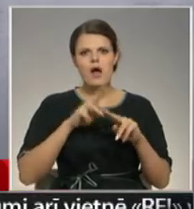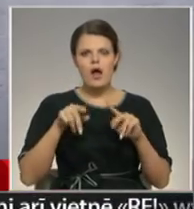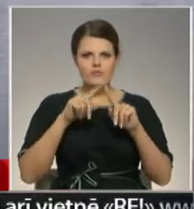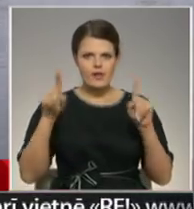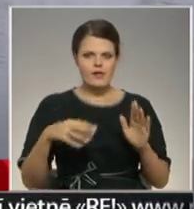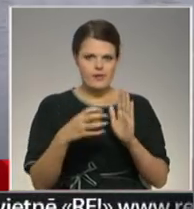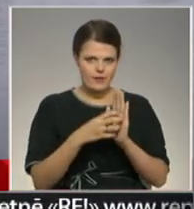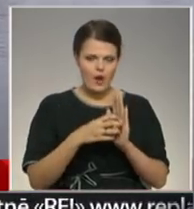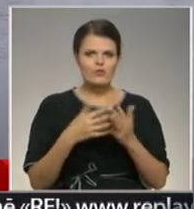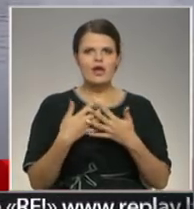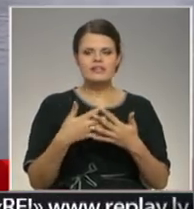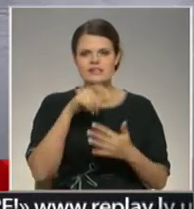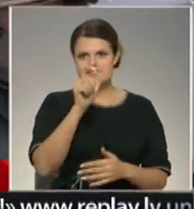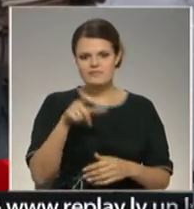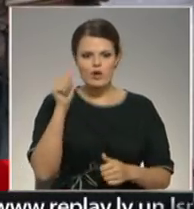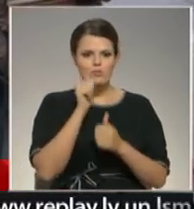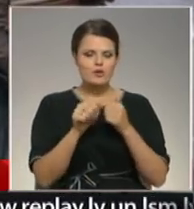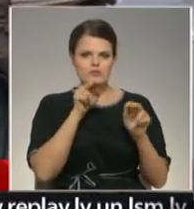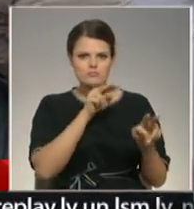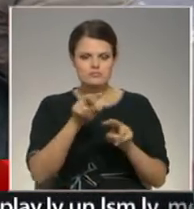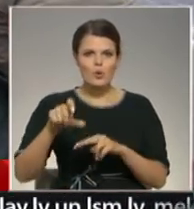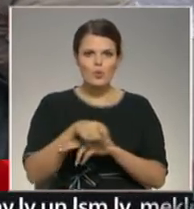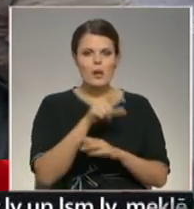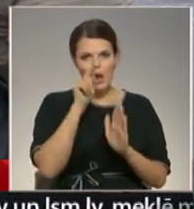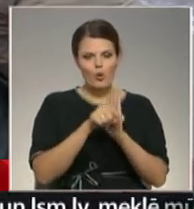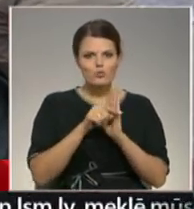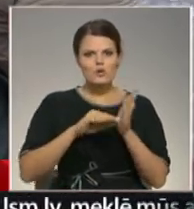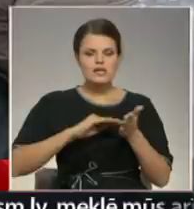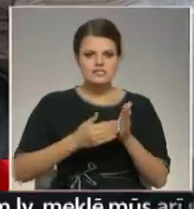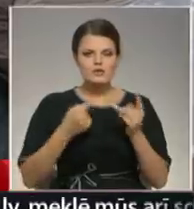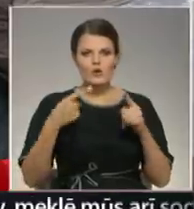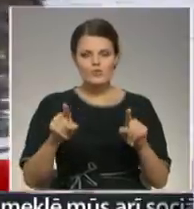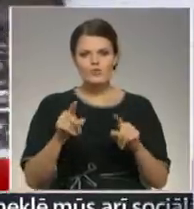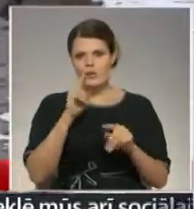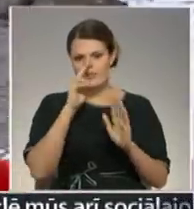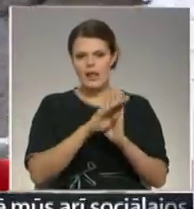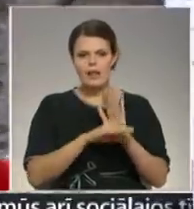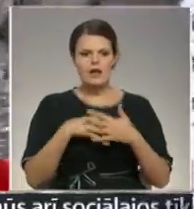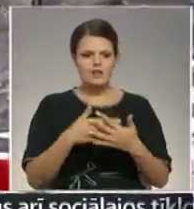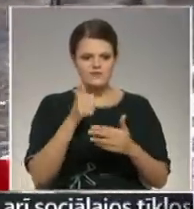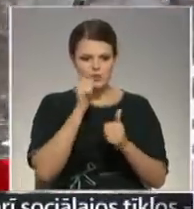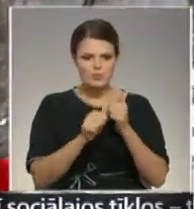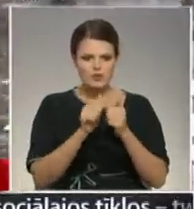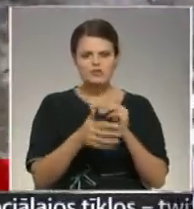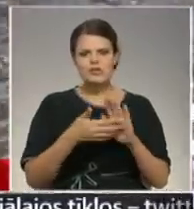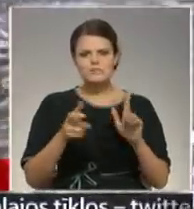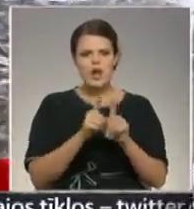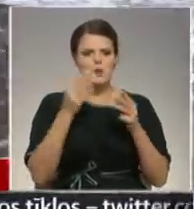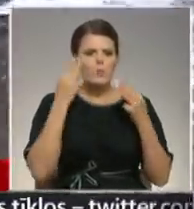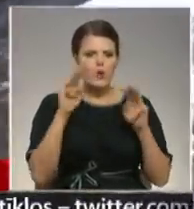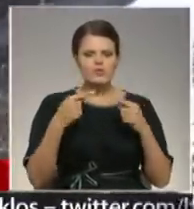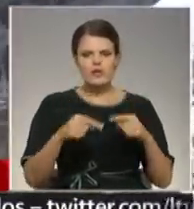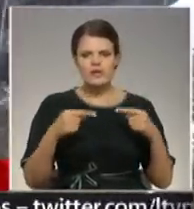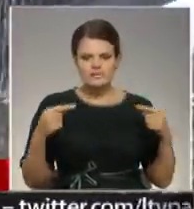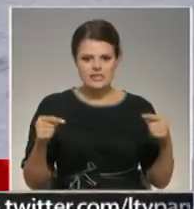vidas dienesta inspektori regulāri apseko upi, lai kontrolētu situāciju, jo malu zvejnieki nesnauž. Reidos izmanto arī modernas ierīces